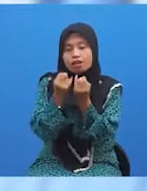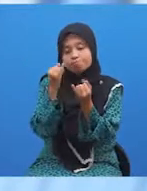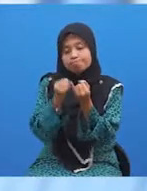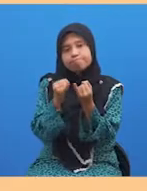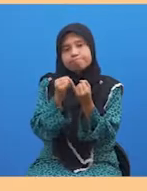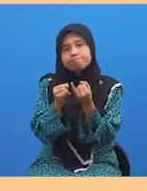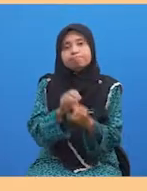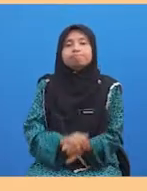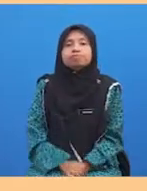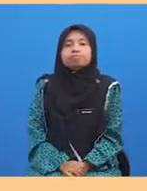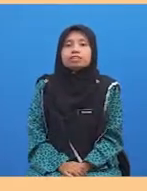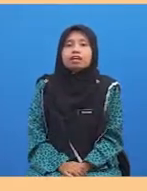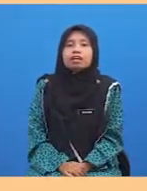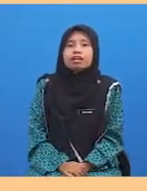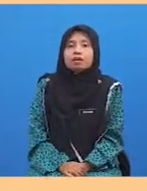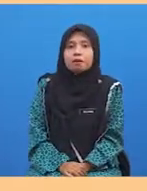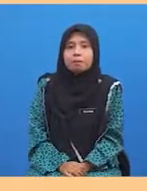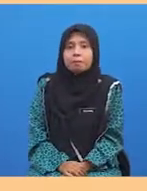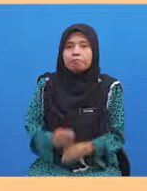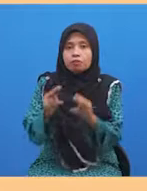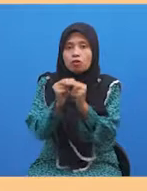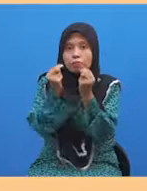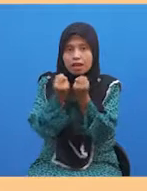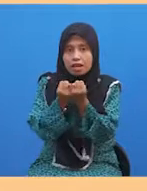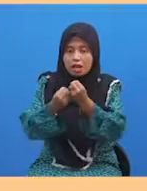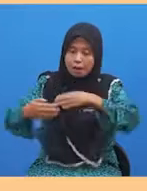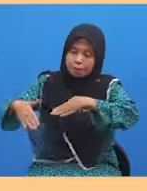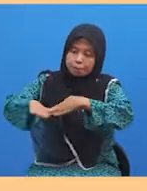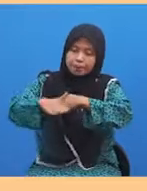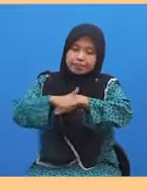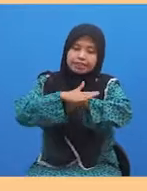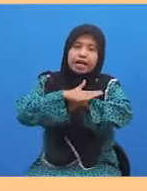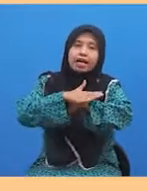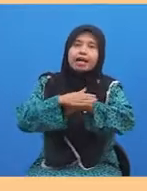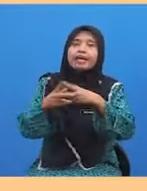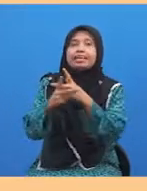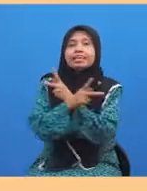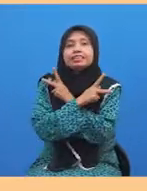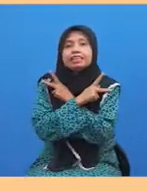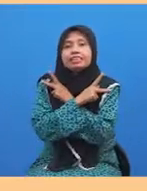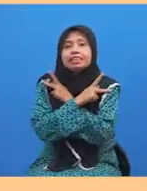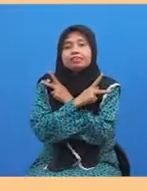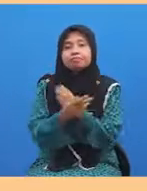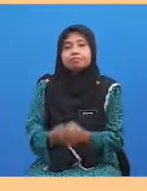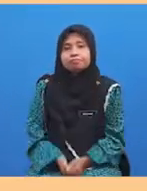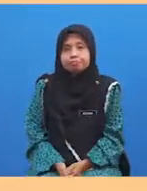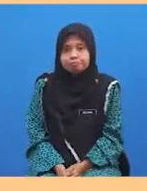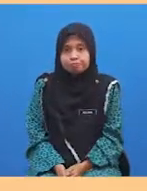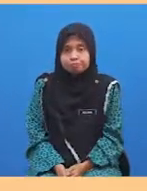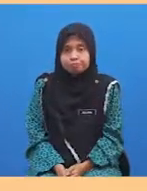terakhir, iaitu novel Pantai Kasih karya Azmah